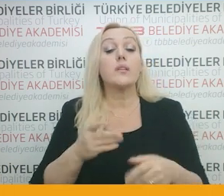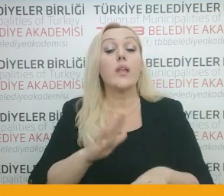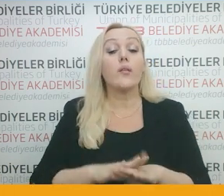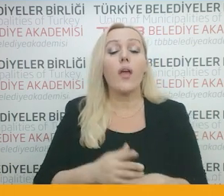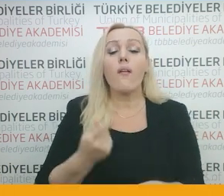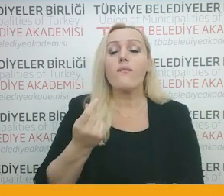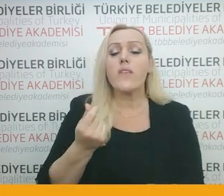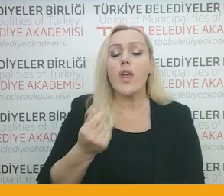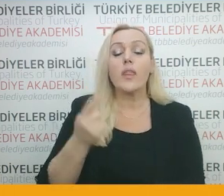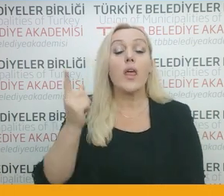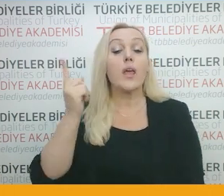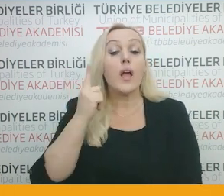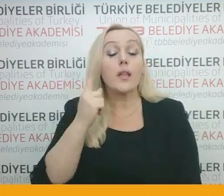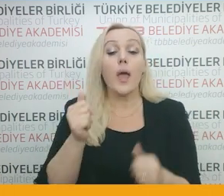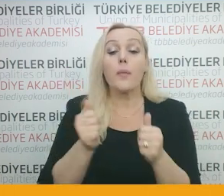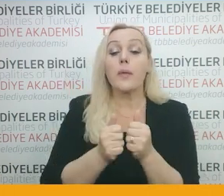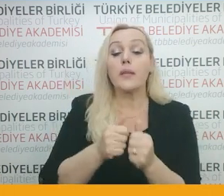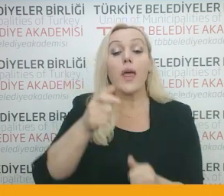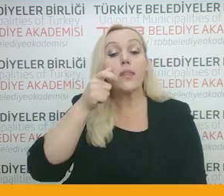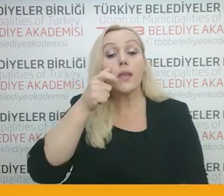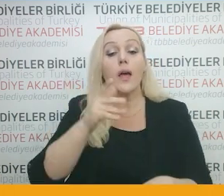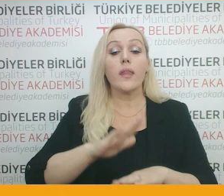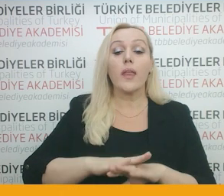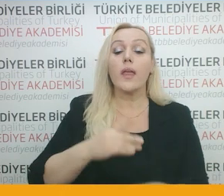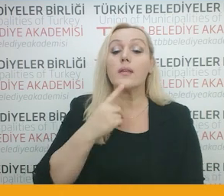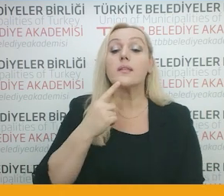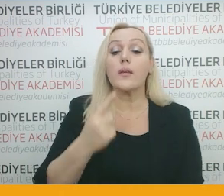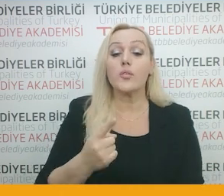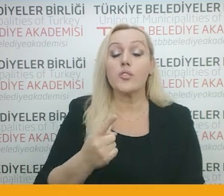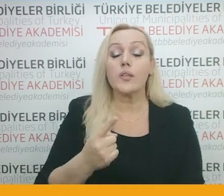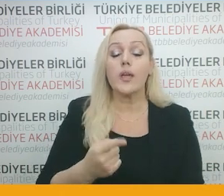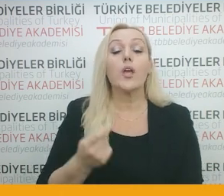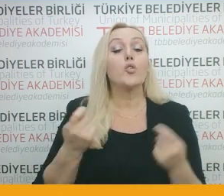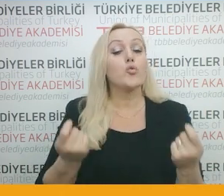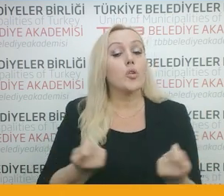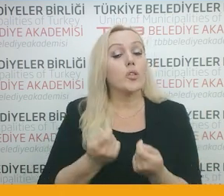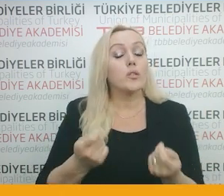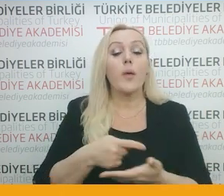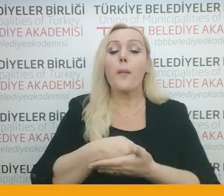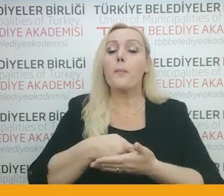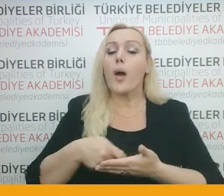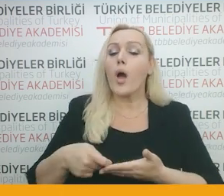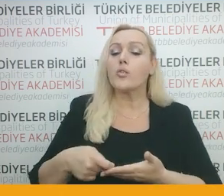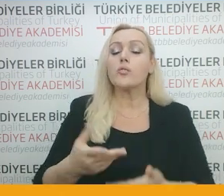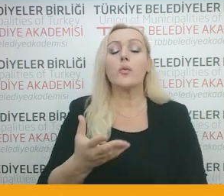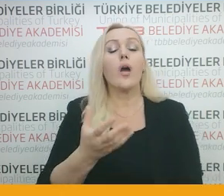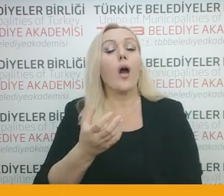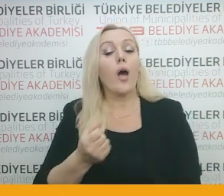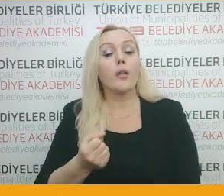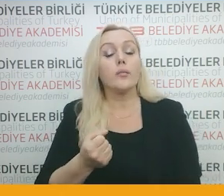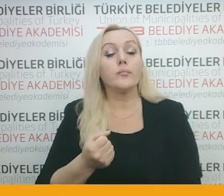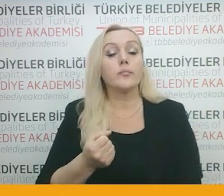ve kaliteyi birlikte dikkate alırız demiş. Çalıştık, aylık ücretimizi aldık veya paramızı